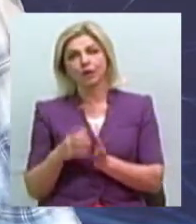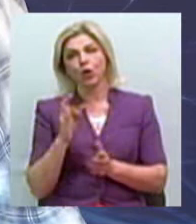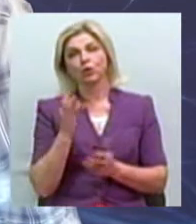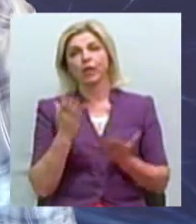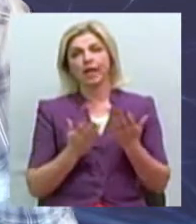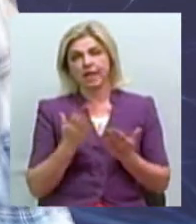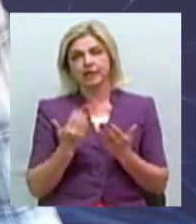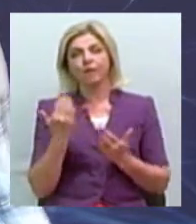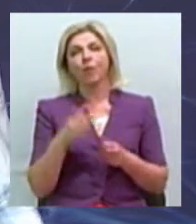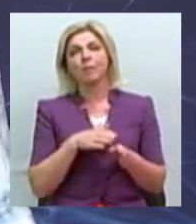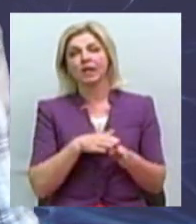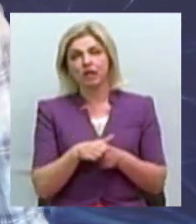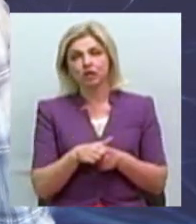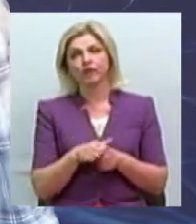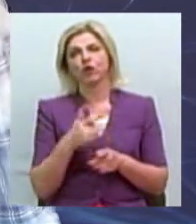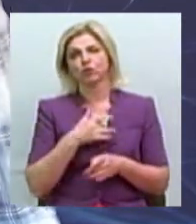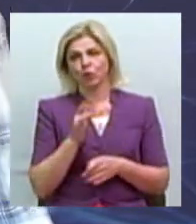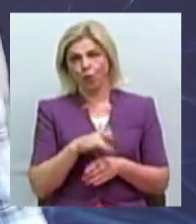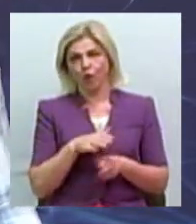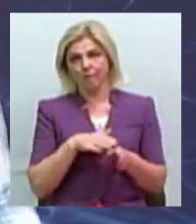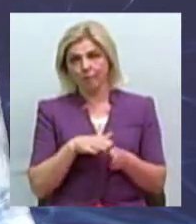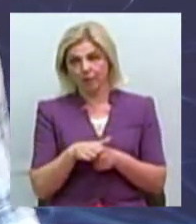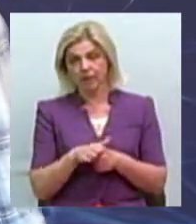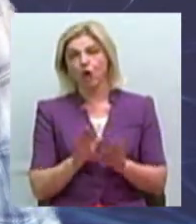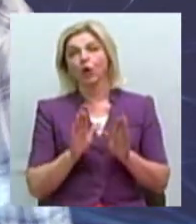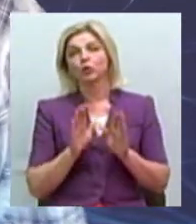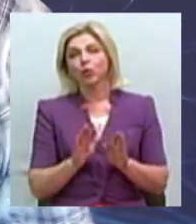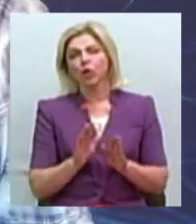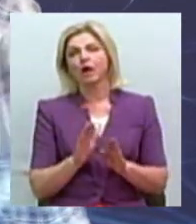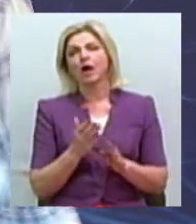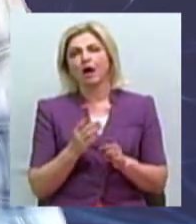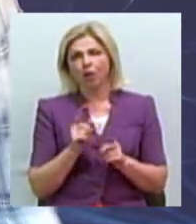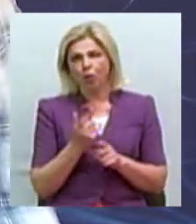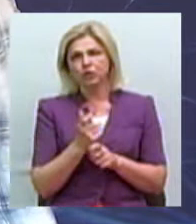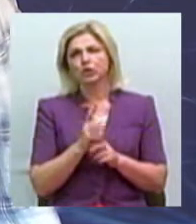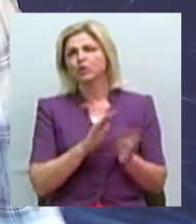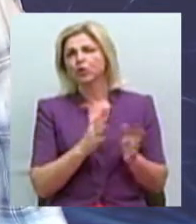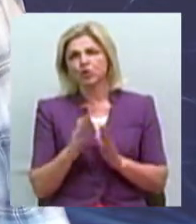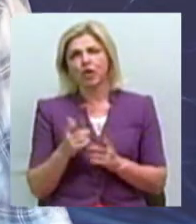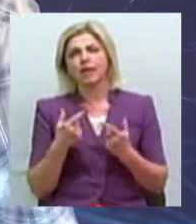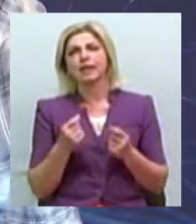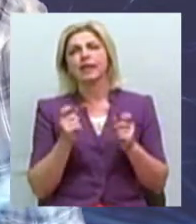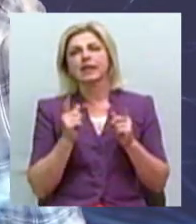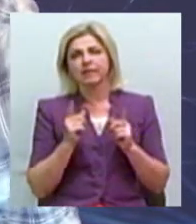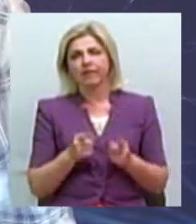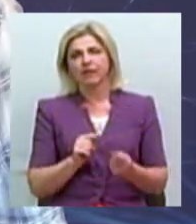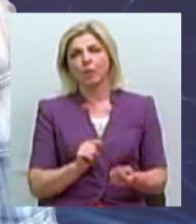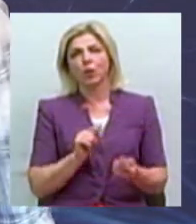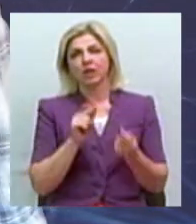его придерживаться, выполнять строго, и только в крайних случаях, где действительно